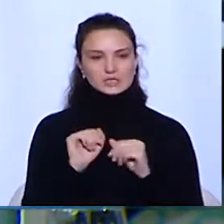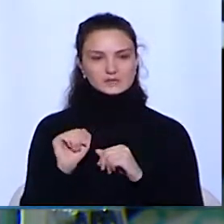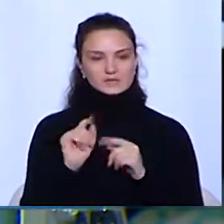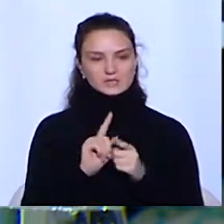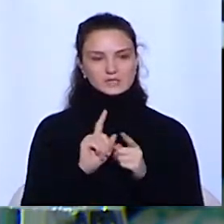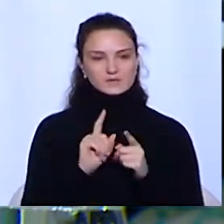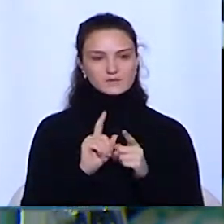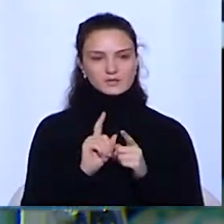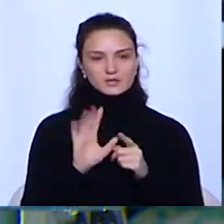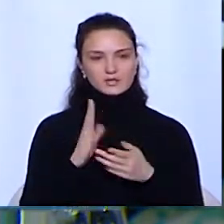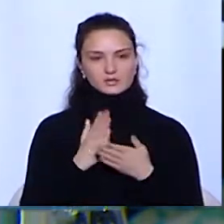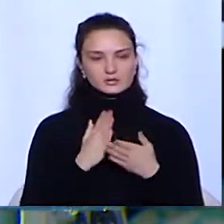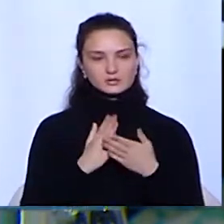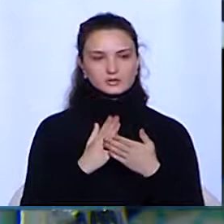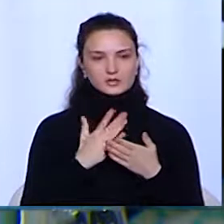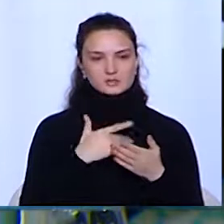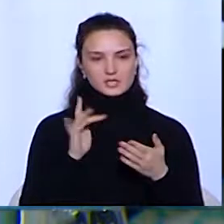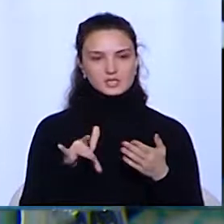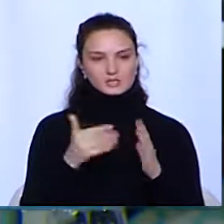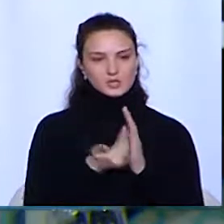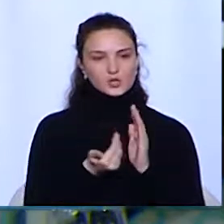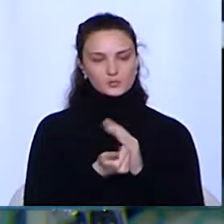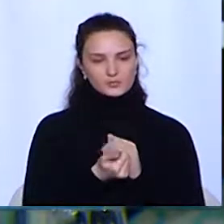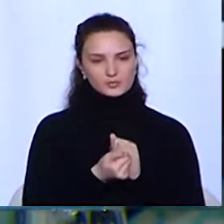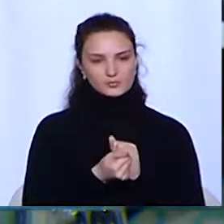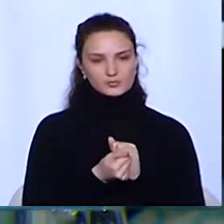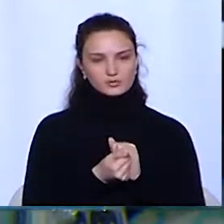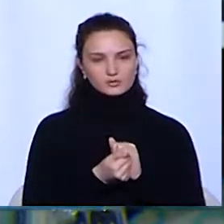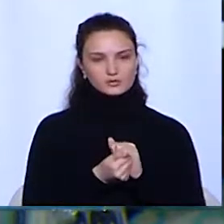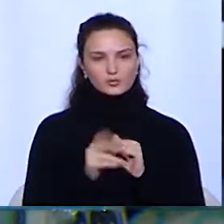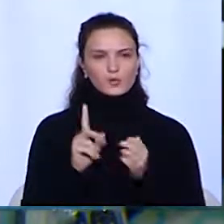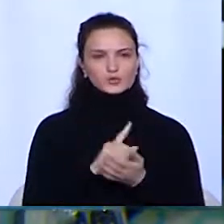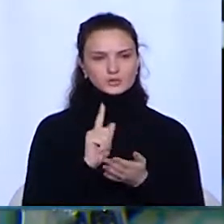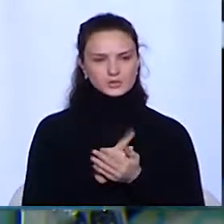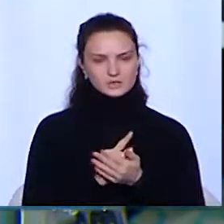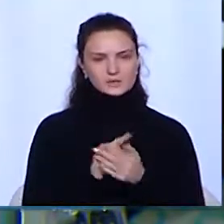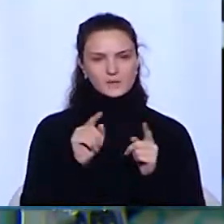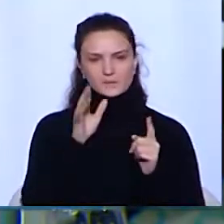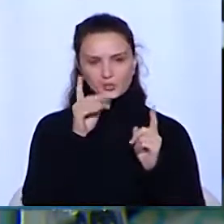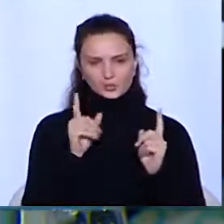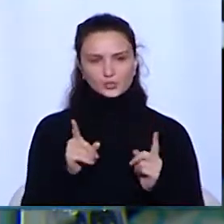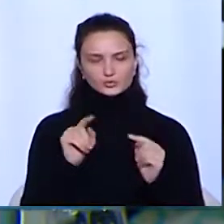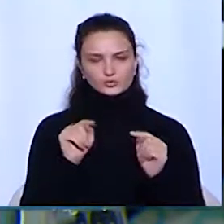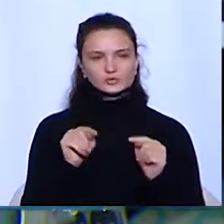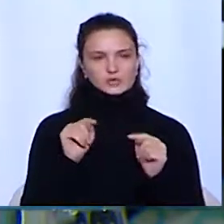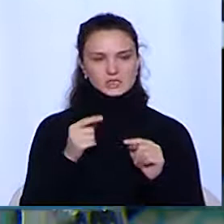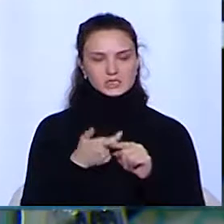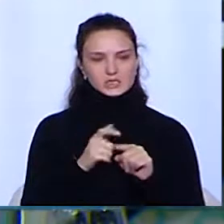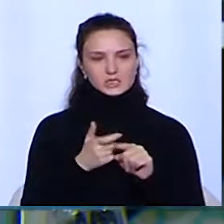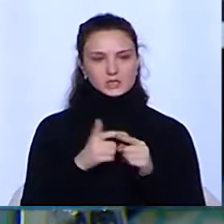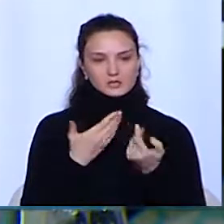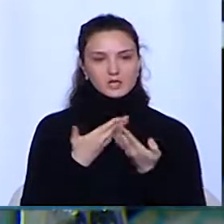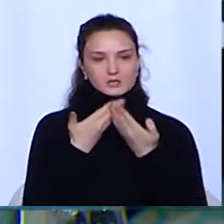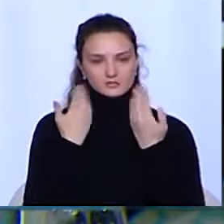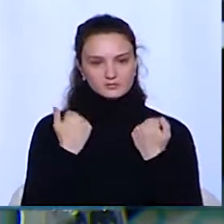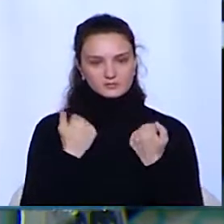ასევე არ არის არსად მკაცრად რეკომენდებული ან განსაზღვრული, რომ აუცილებლად აი ამ პერიოდით. ეს ძალიან